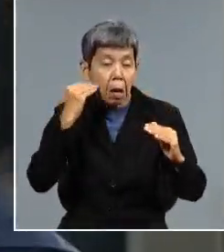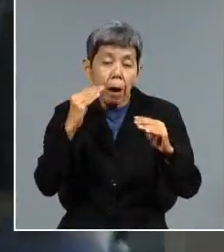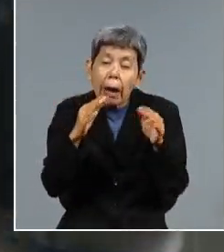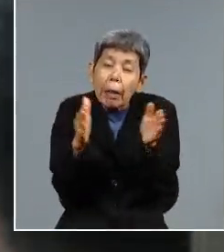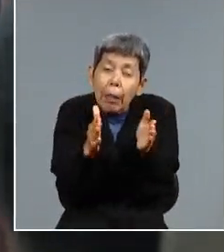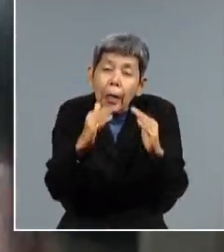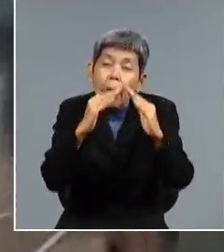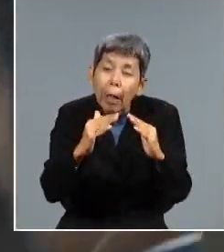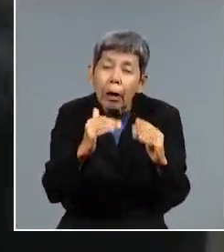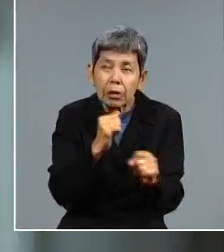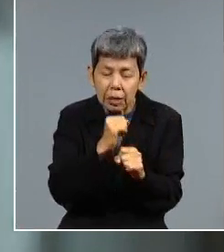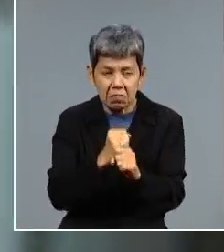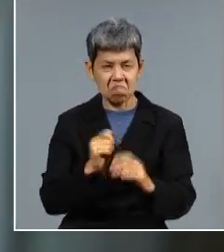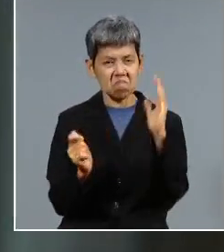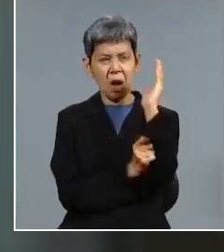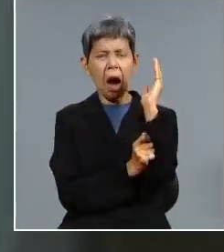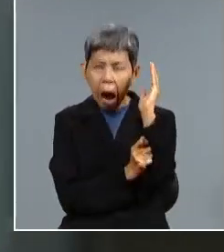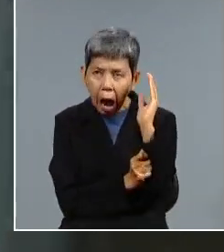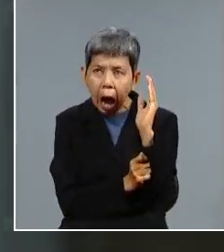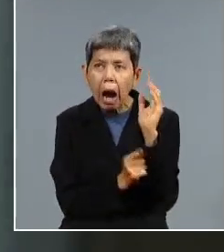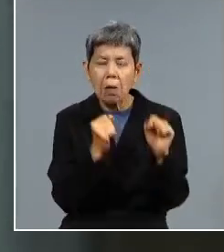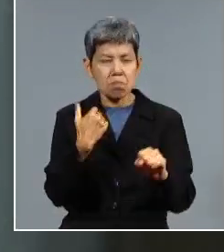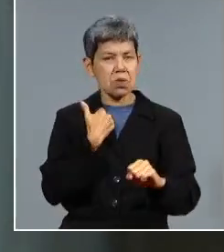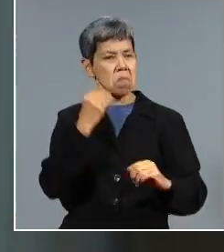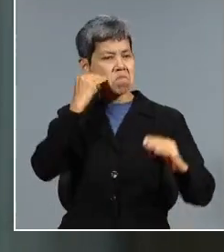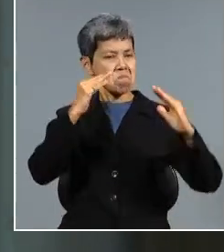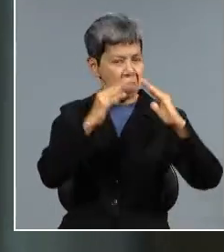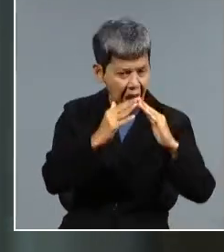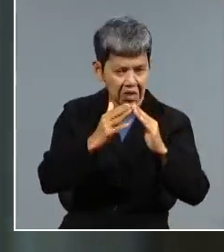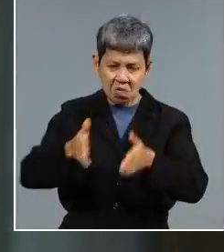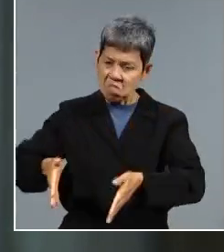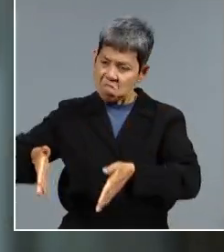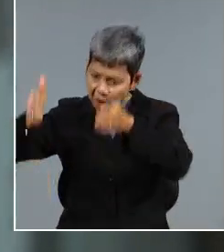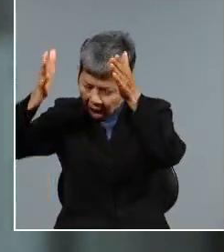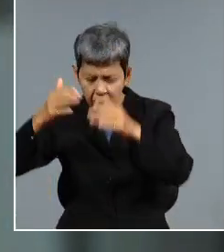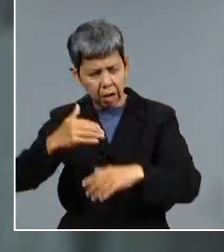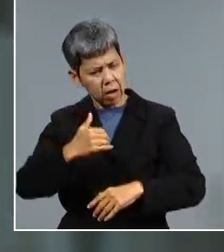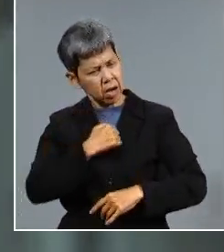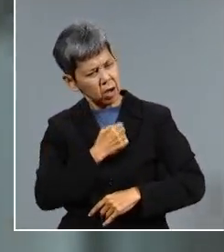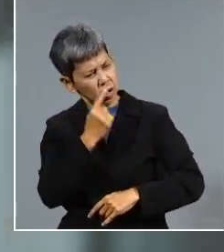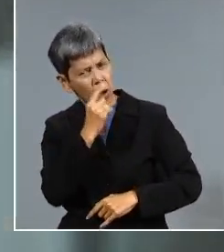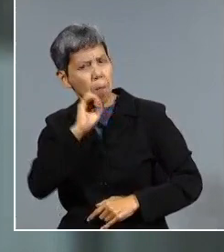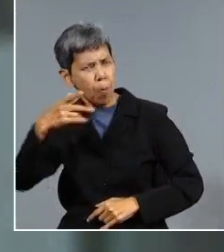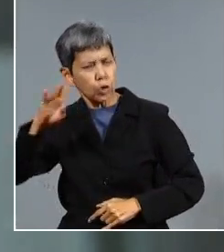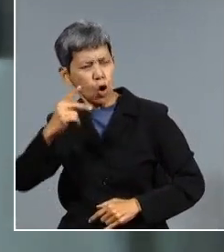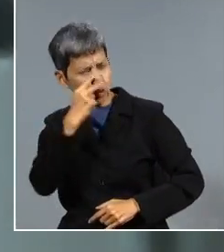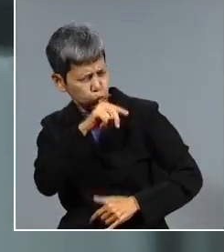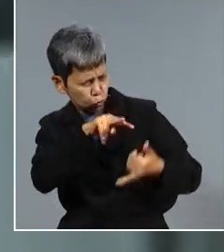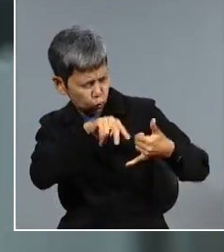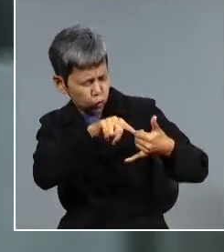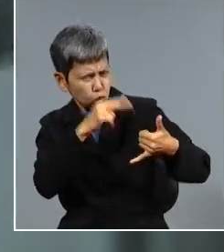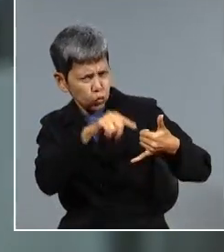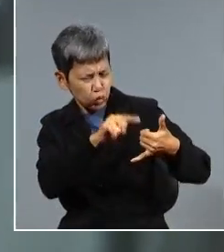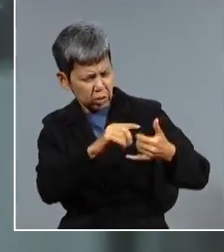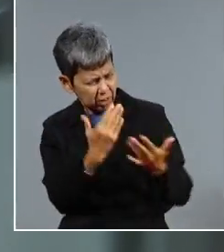นิดเดียวหลังจากได้เป็นกำนันมันไม่นานนะฮะมีทั้งบ้านมีทั้งตึกตนเองเนี่ยอยากร้องปปชนะครับบอกให้ไปตรวจ